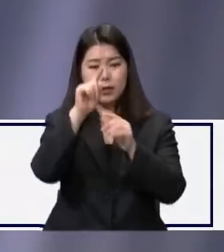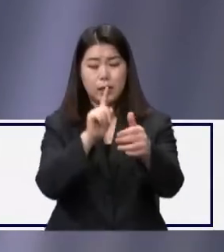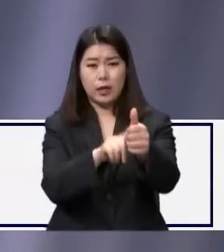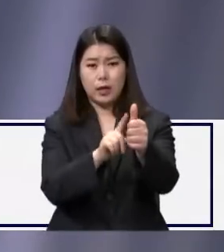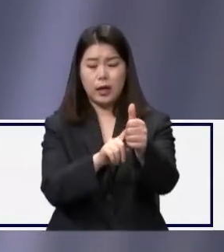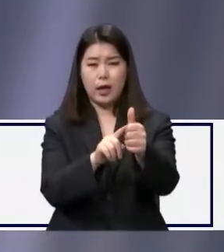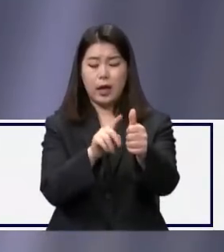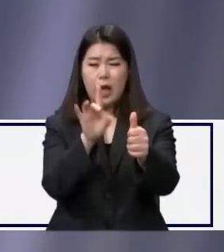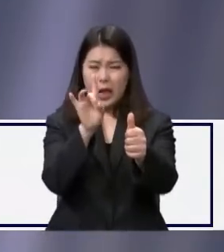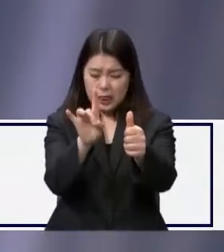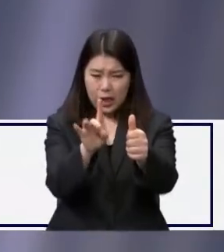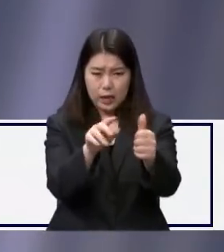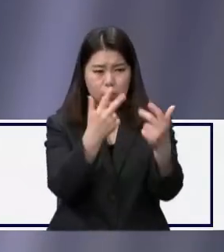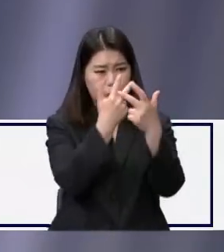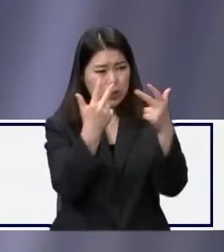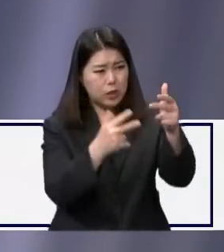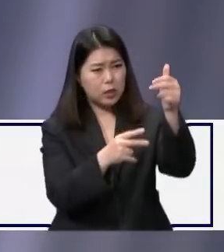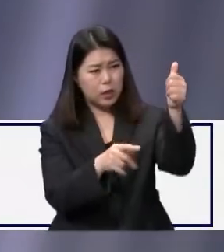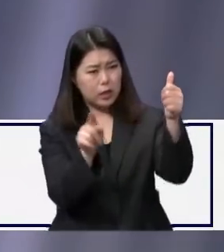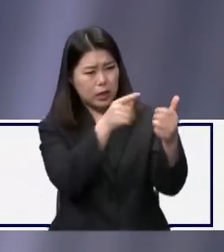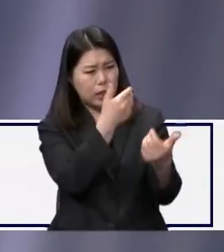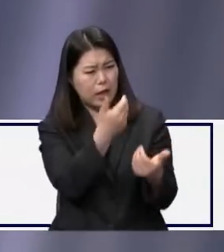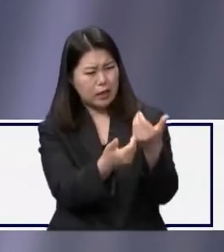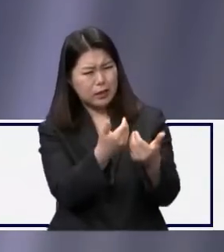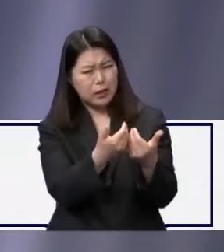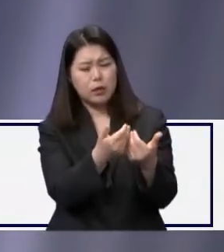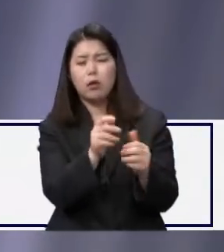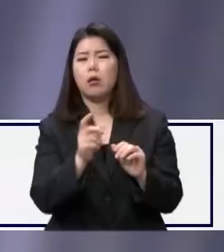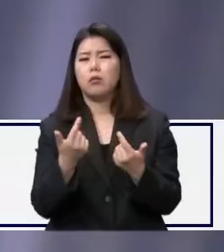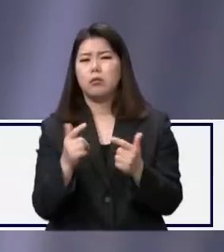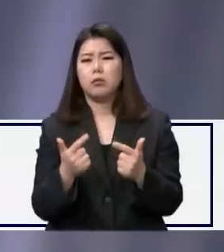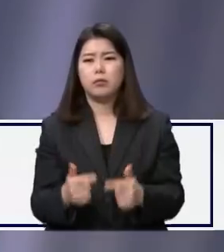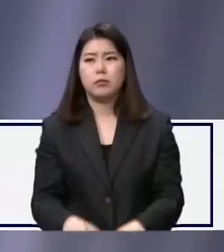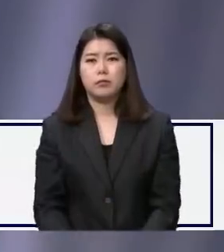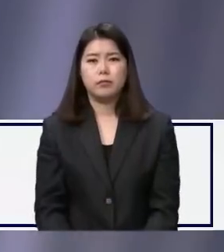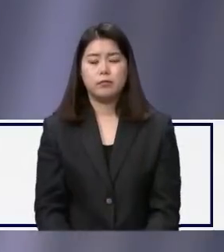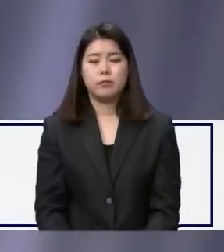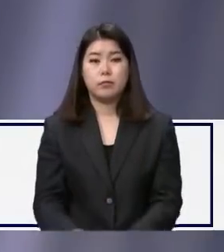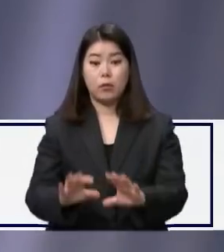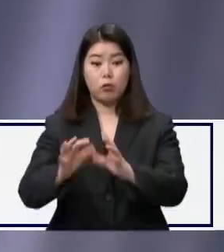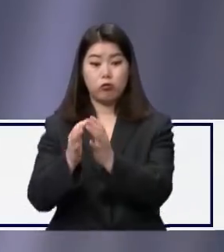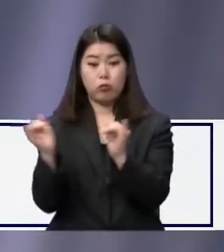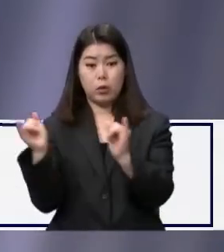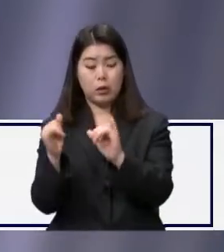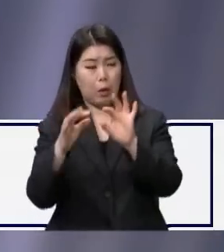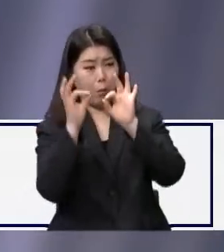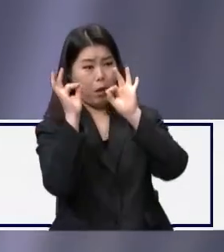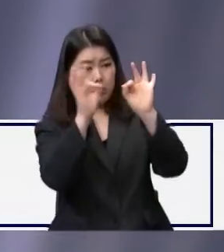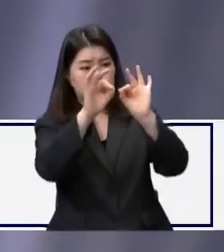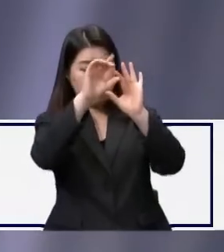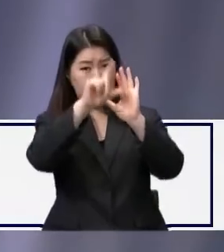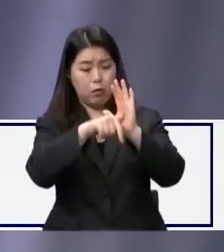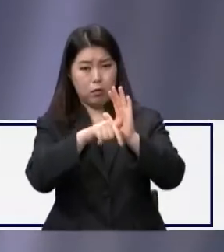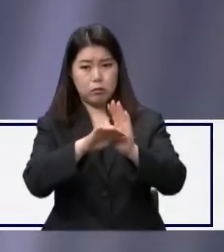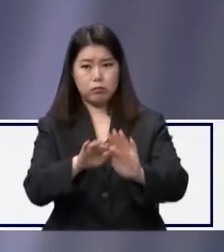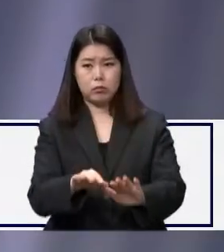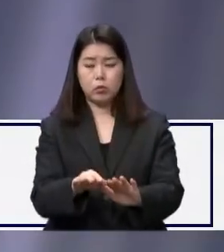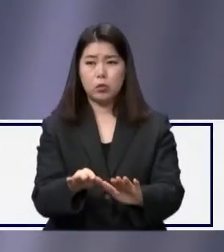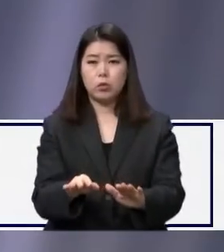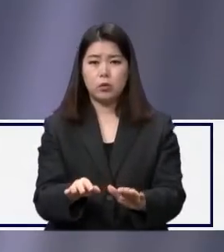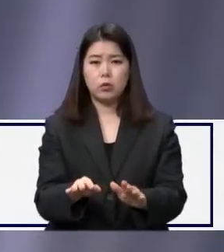사람과 이재명 대표와의 어떤 갈등으로 이게 비해 다 만든다고 생각해요 국민들이 바라보는 시각 역시도